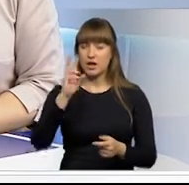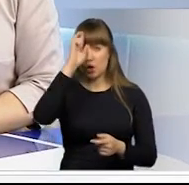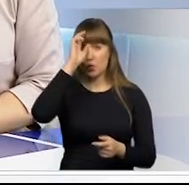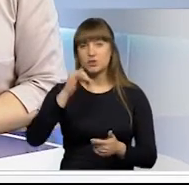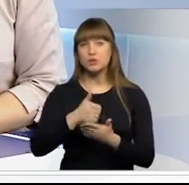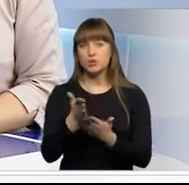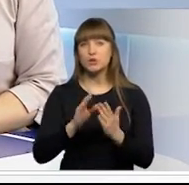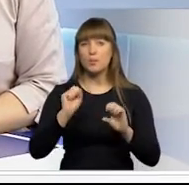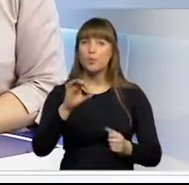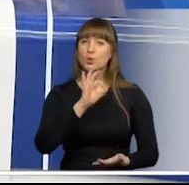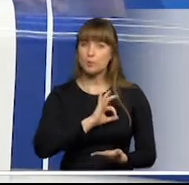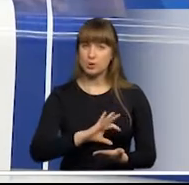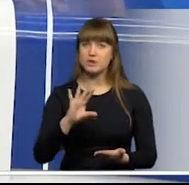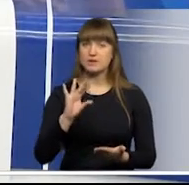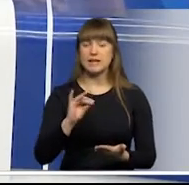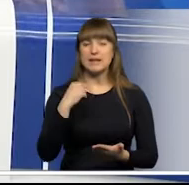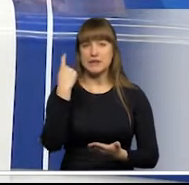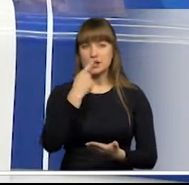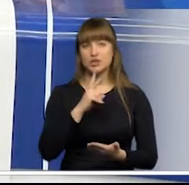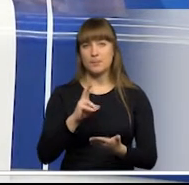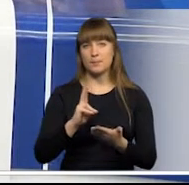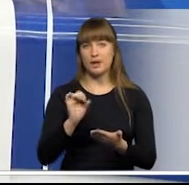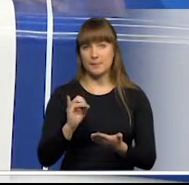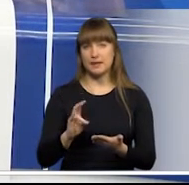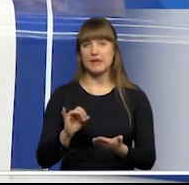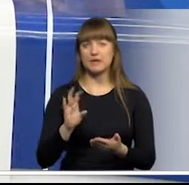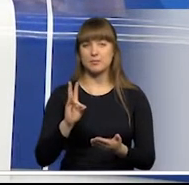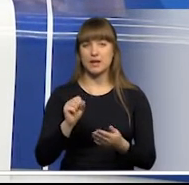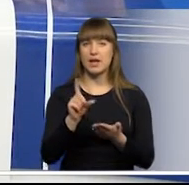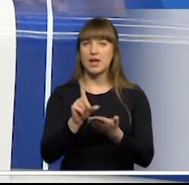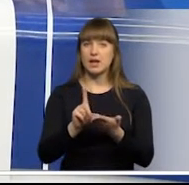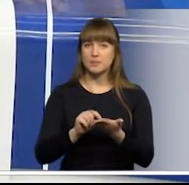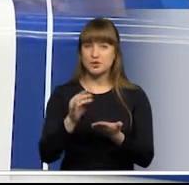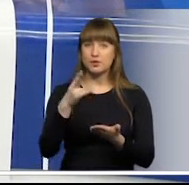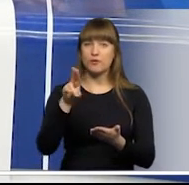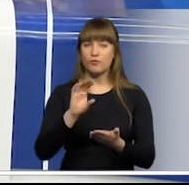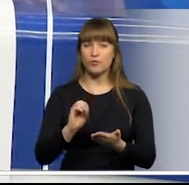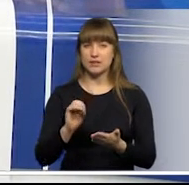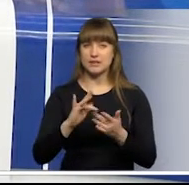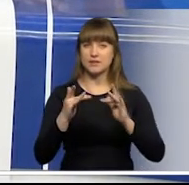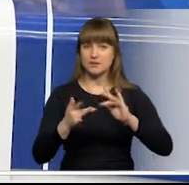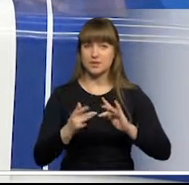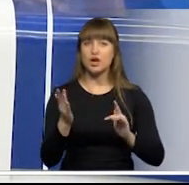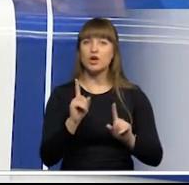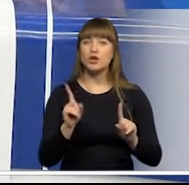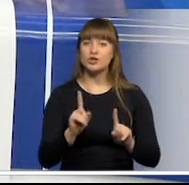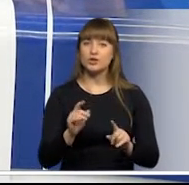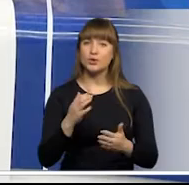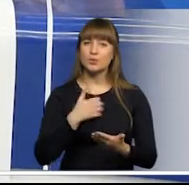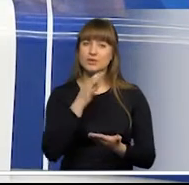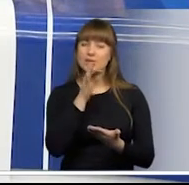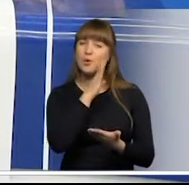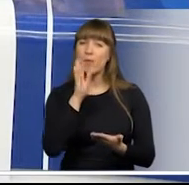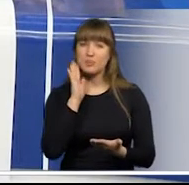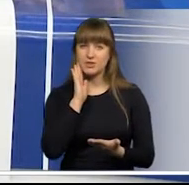сайте пенсионного фонда. Так вот, что касается мамочек, и можно и через портал госуслуг, и через личный